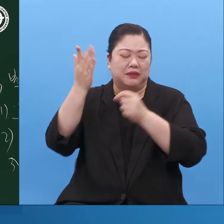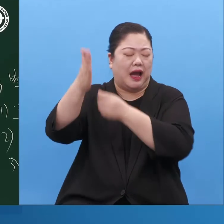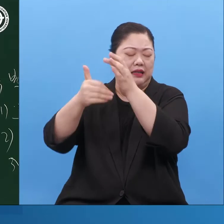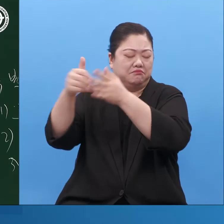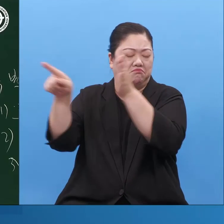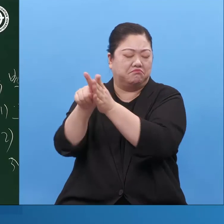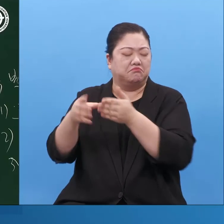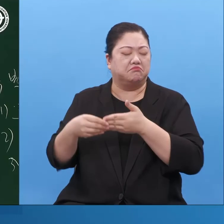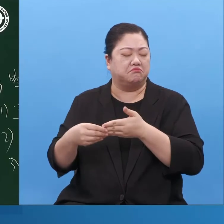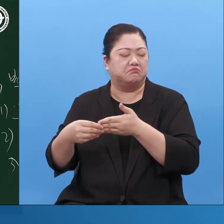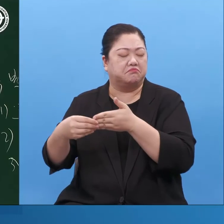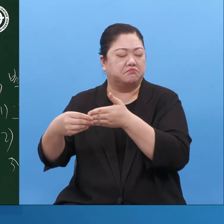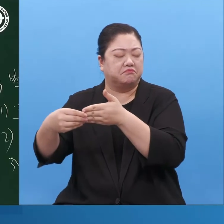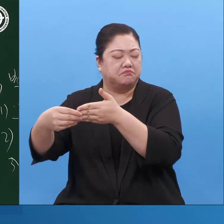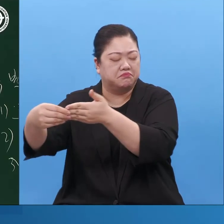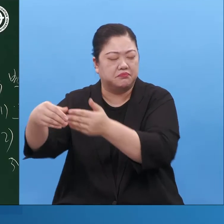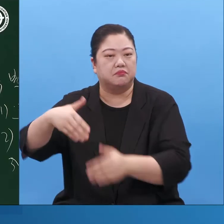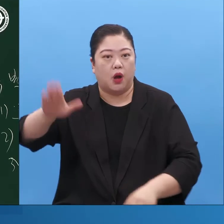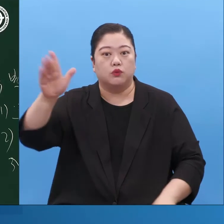싶다.